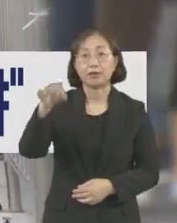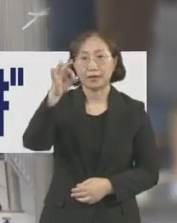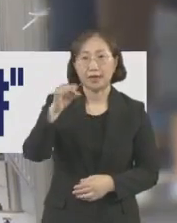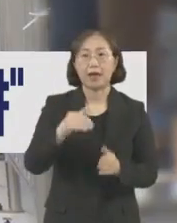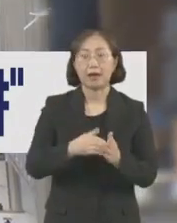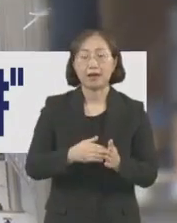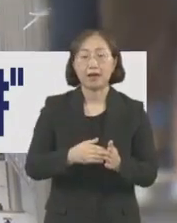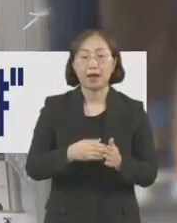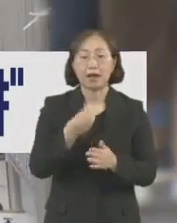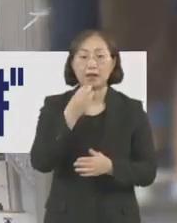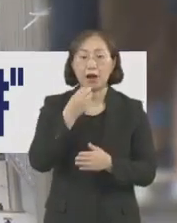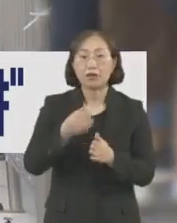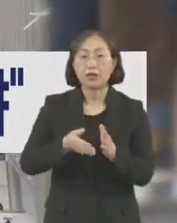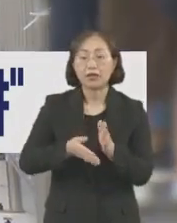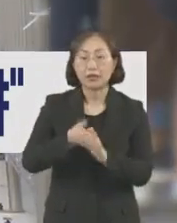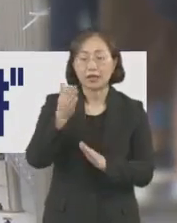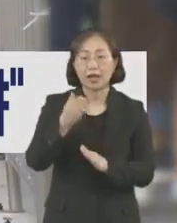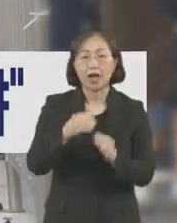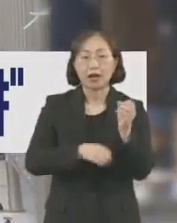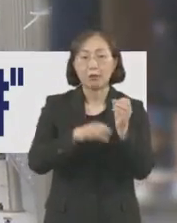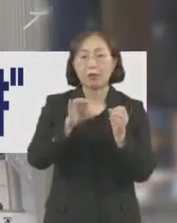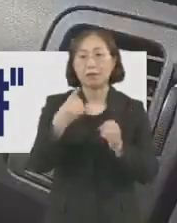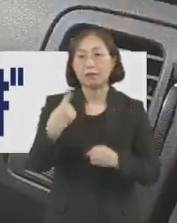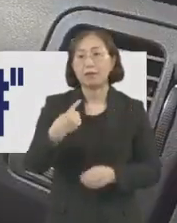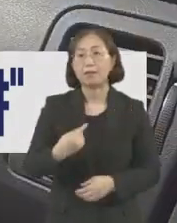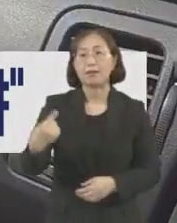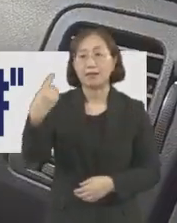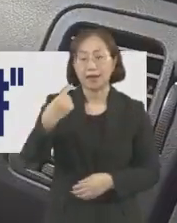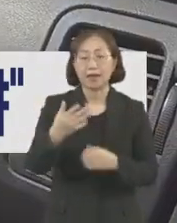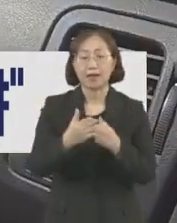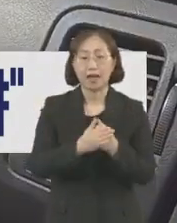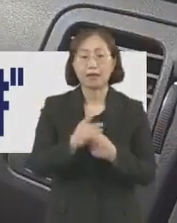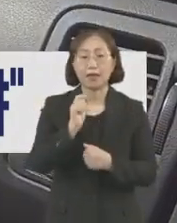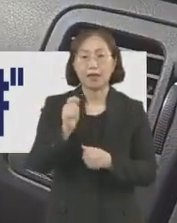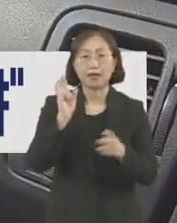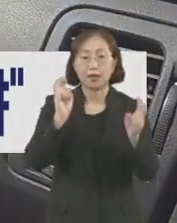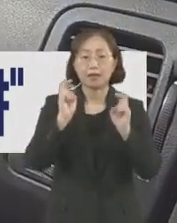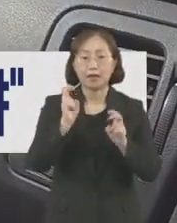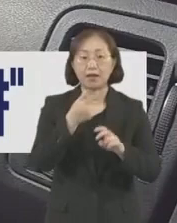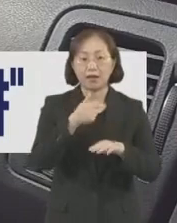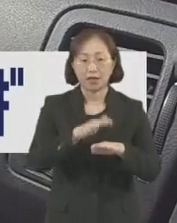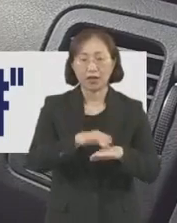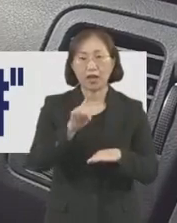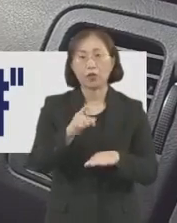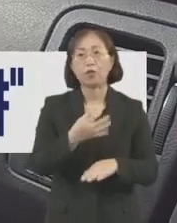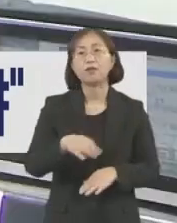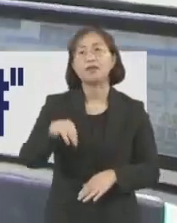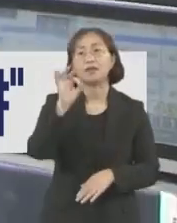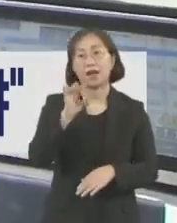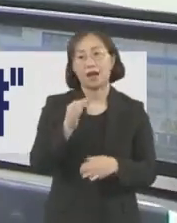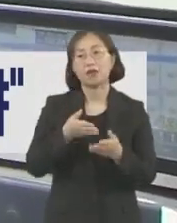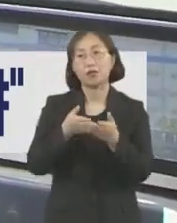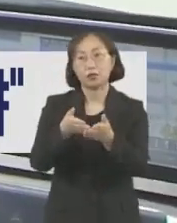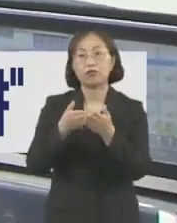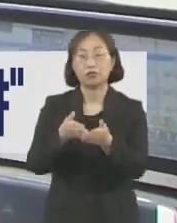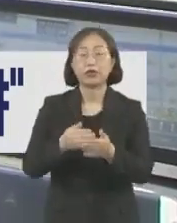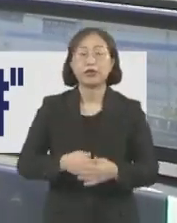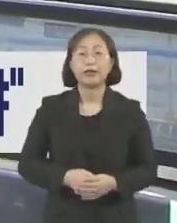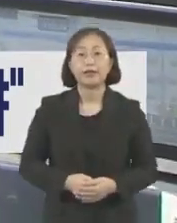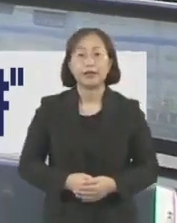가운데 서울시가 기본료 1000원을 인상안 만큼 택시업계는 대전에서도 비슷한 폭의 요금 인상을 요구하고